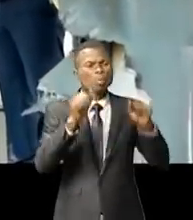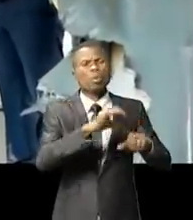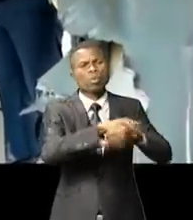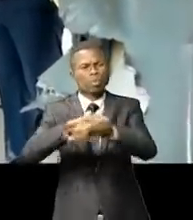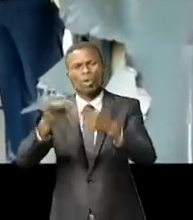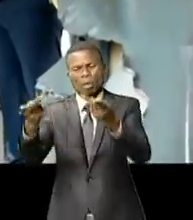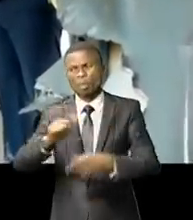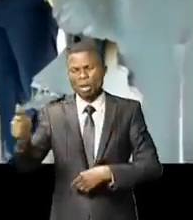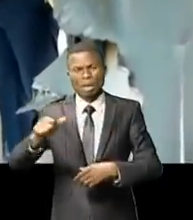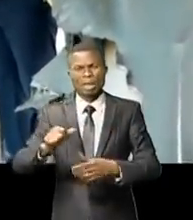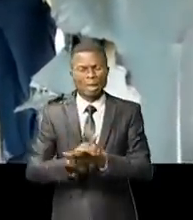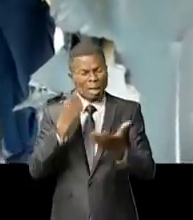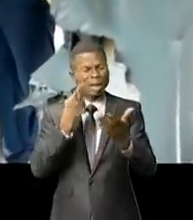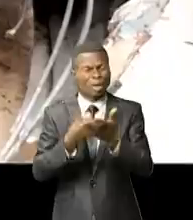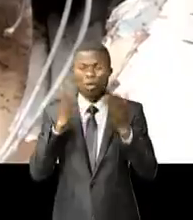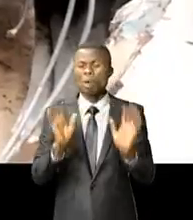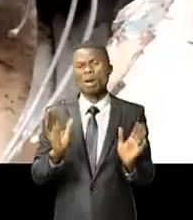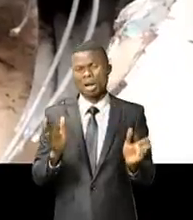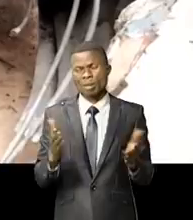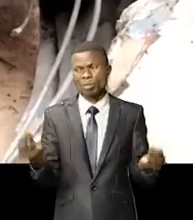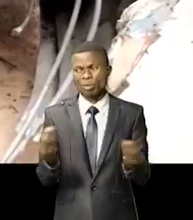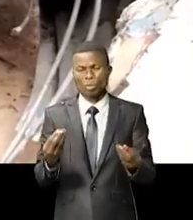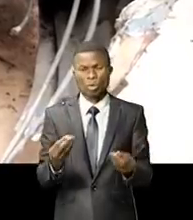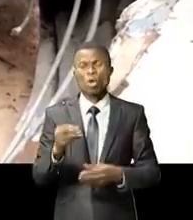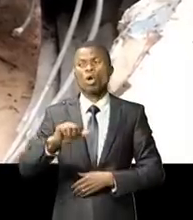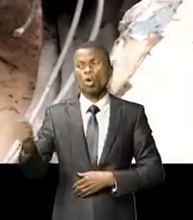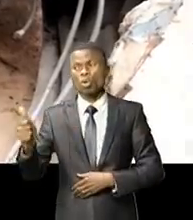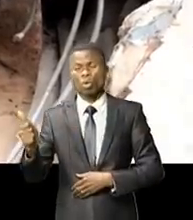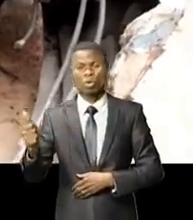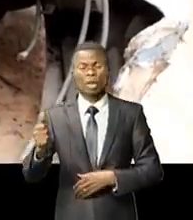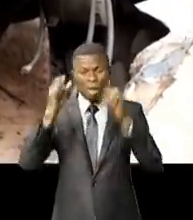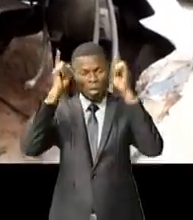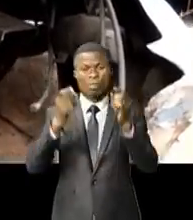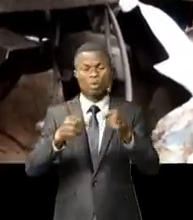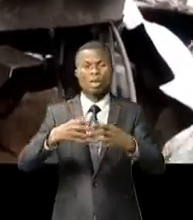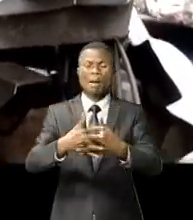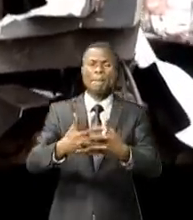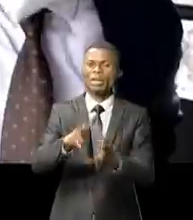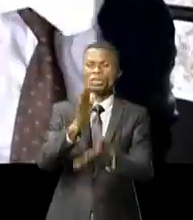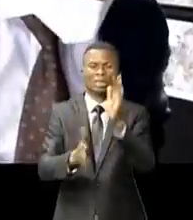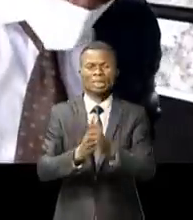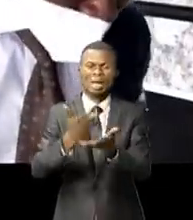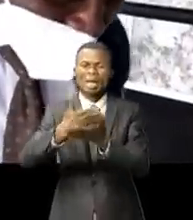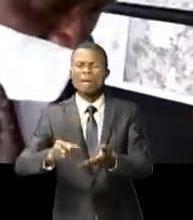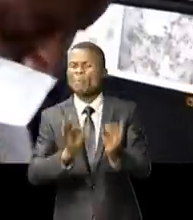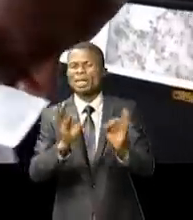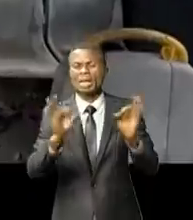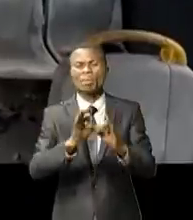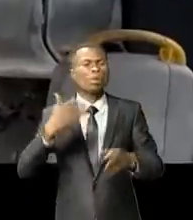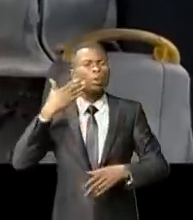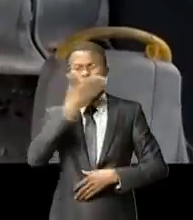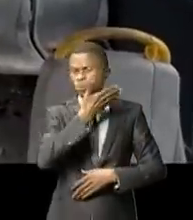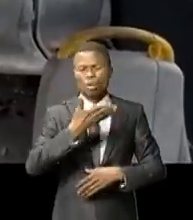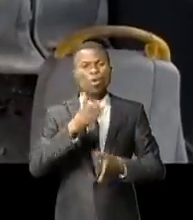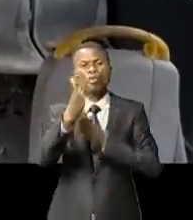grosses pannes. Mais le constat est malheureux, tel qu'il y en a qui n'ont plus de moteur, qui n'ont plus de pièces essentielles. Sans plus tarder, le